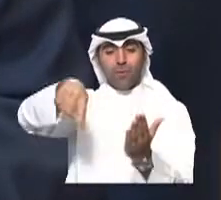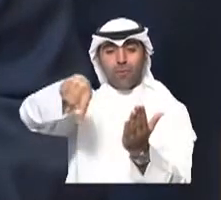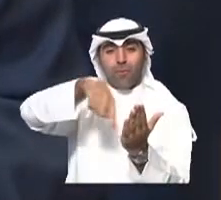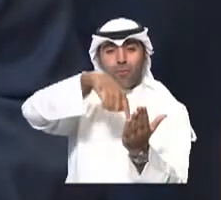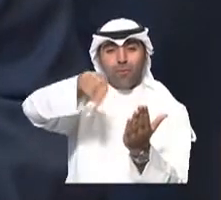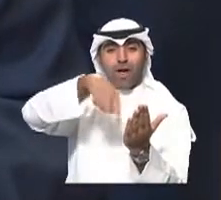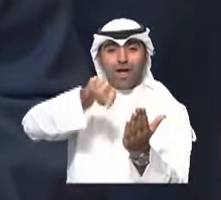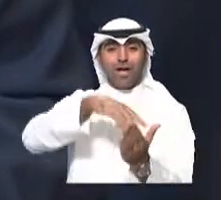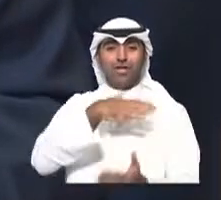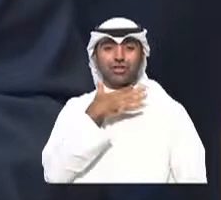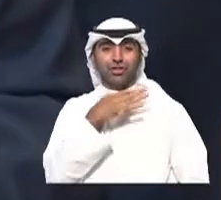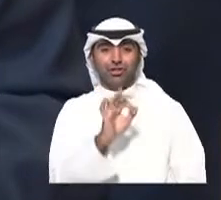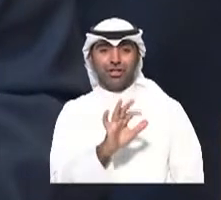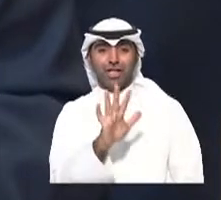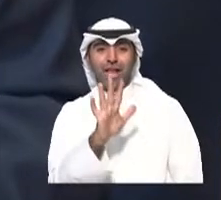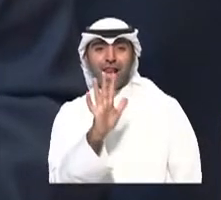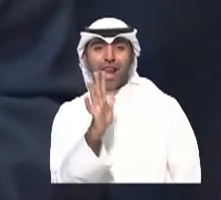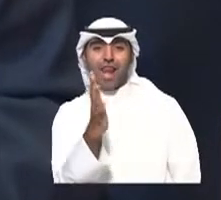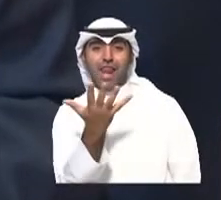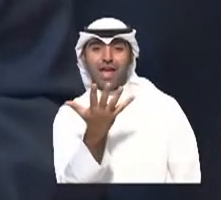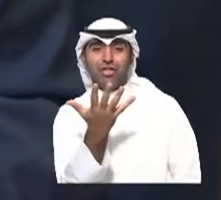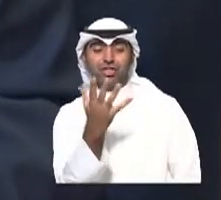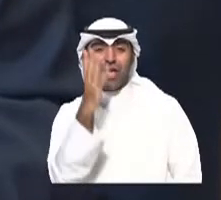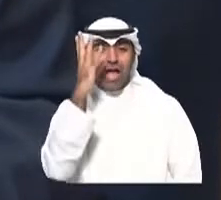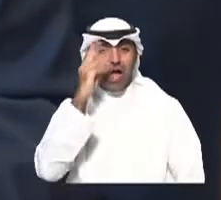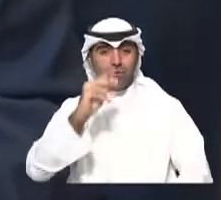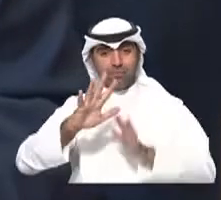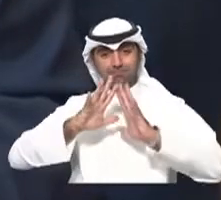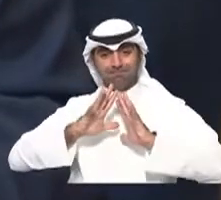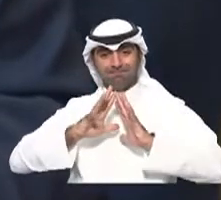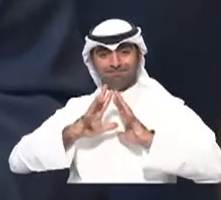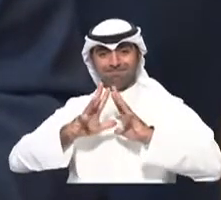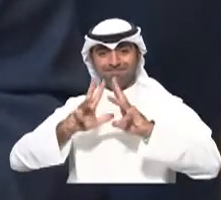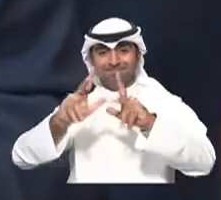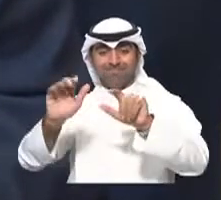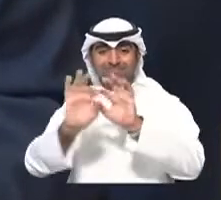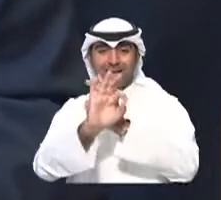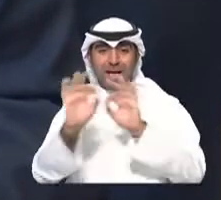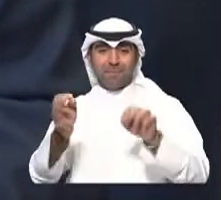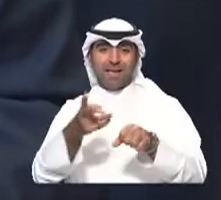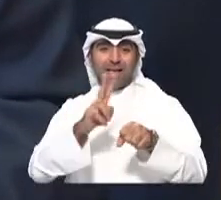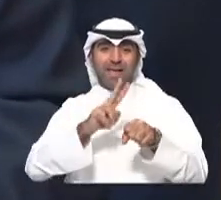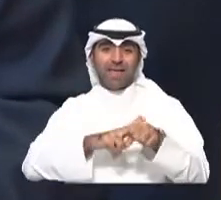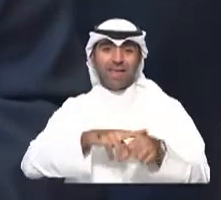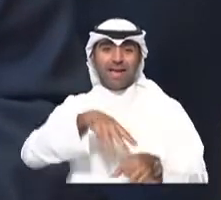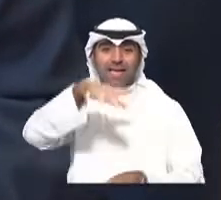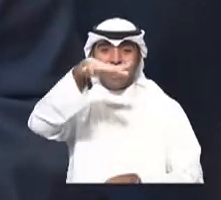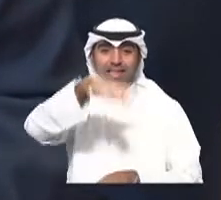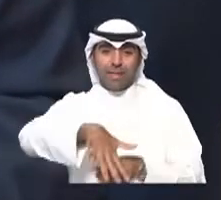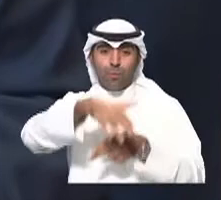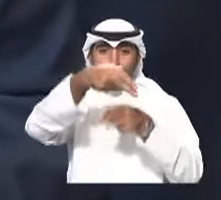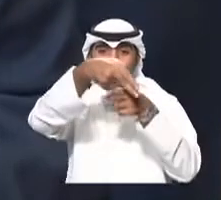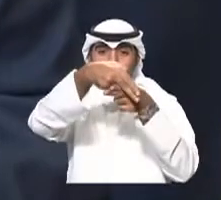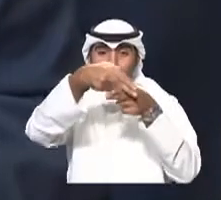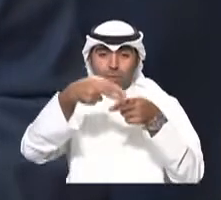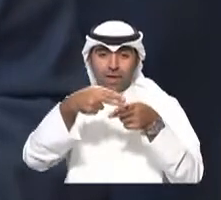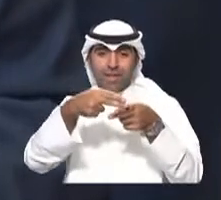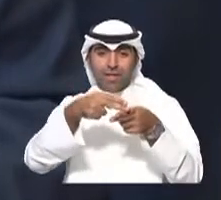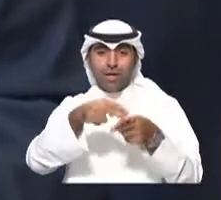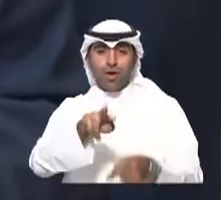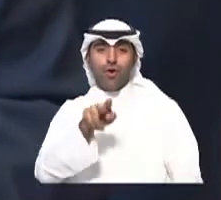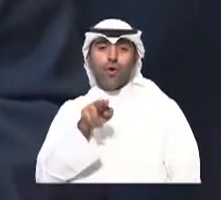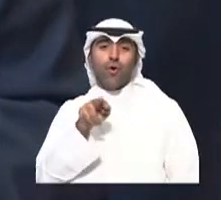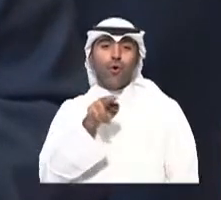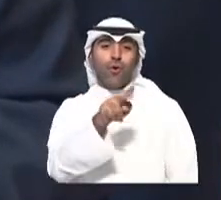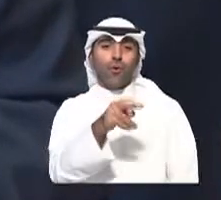دولار أمريكي، ما هي إلا التزام من دولة الكويت تجاه الشقيقة